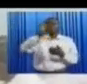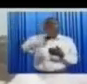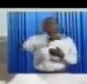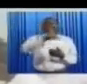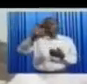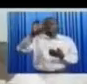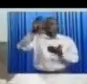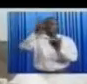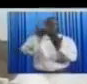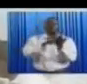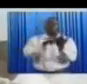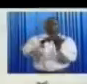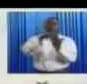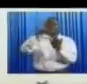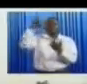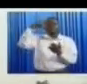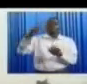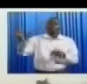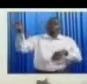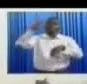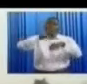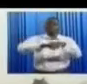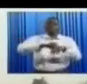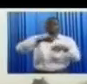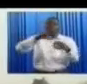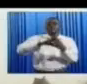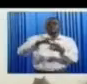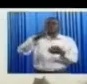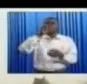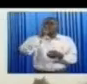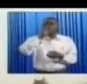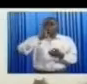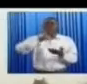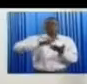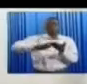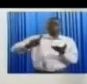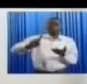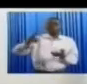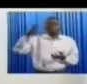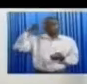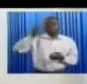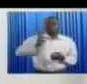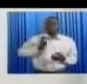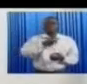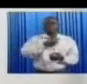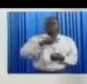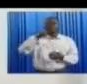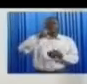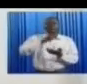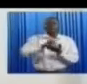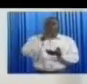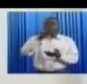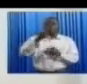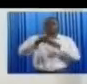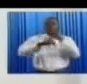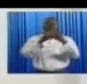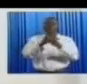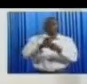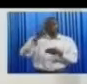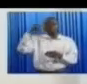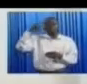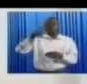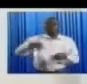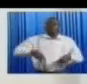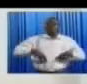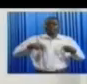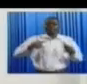CFA pour l'installation de ces ouvrages hydrauliques aujourd'hui réceptionnés. Pour nous, c'est un mode de vie qui s'intègre parfaitement